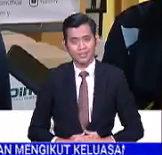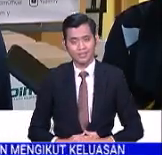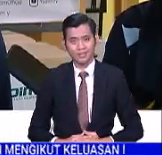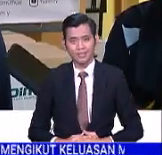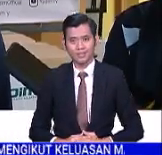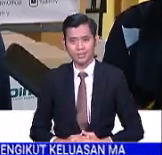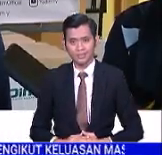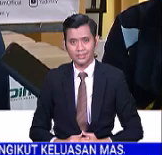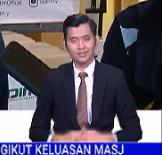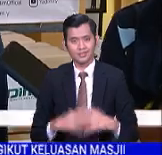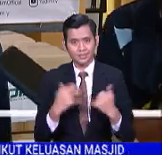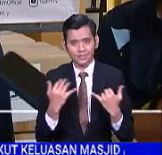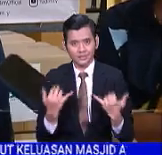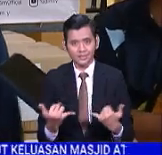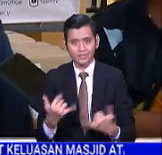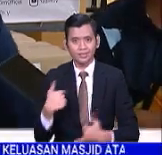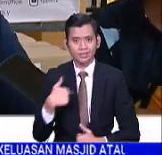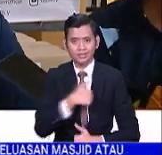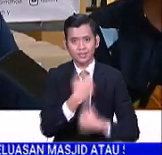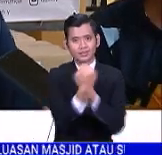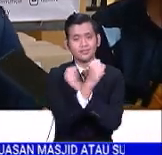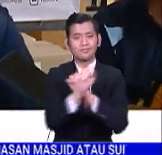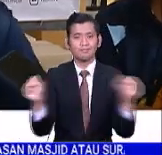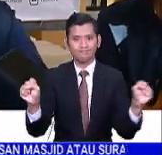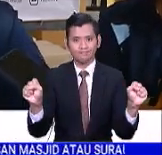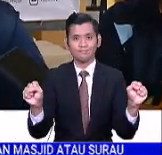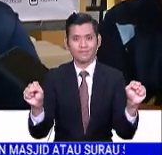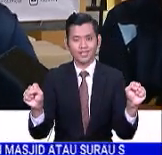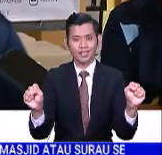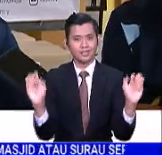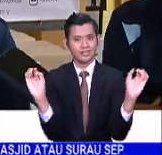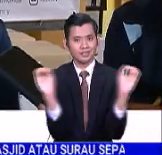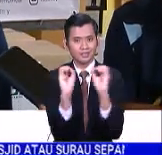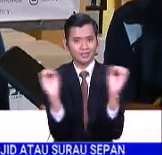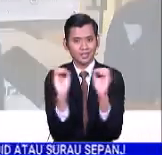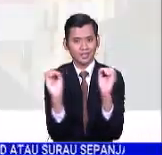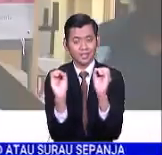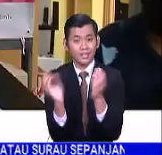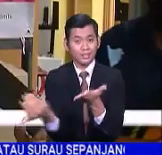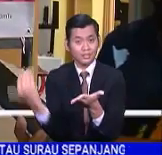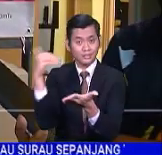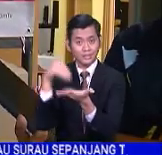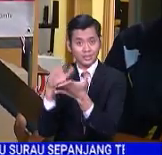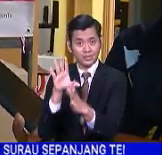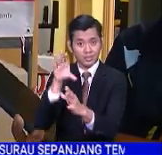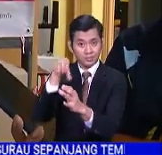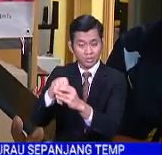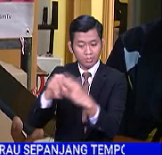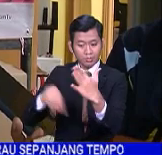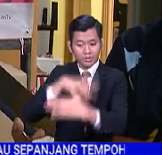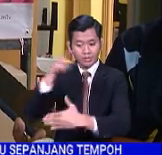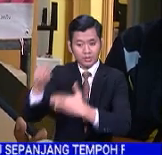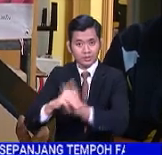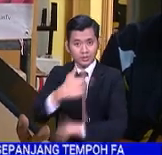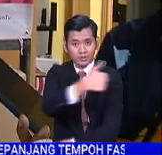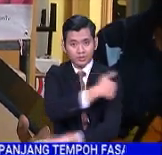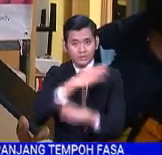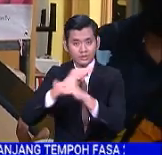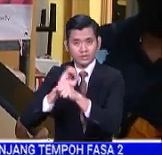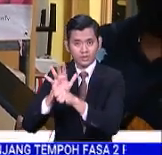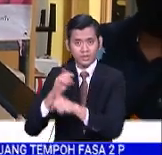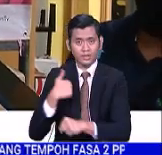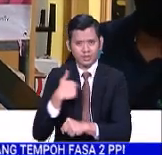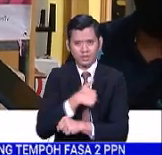Setakat ini kita bersedialah, cuma tidak terlibat lagi untuk vaksinasi ini. Daripada program-program yang kita buat di